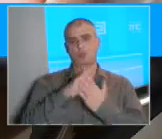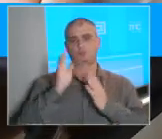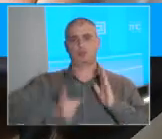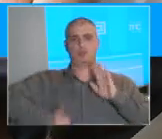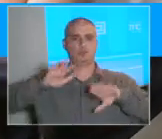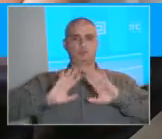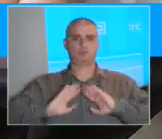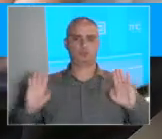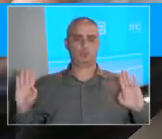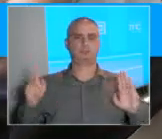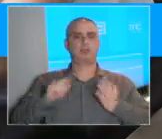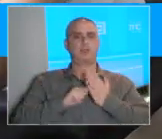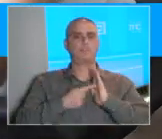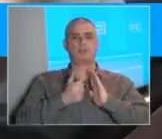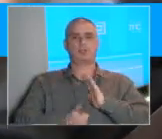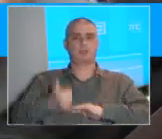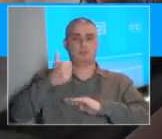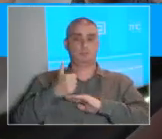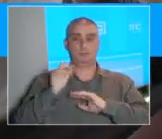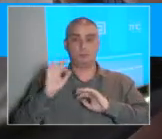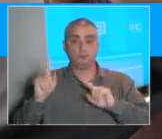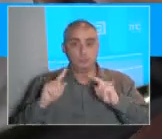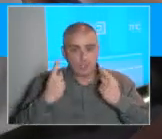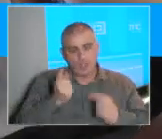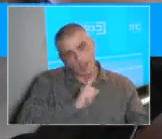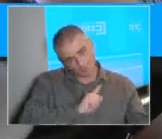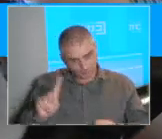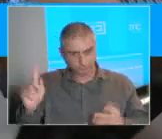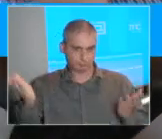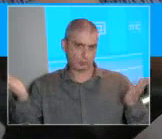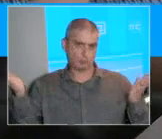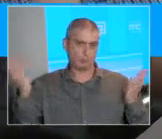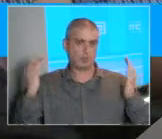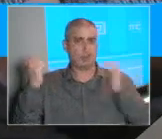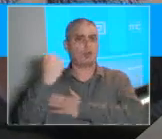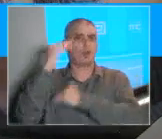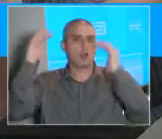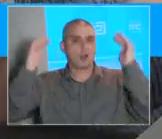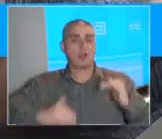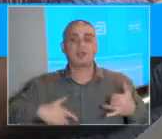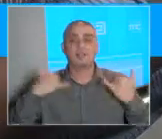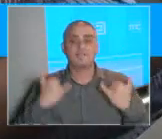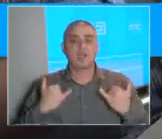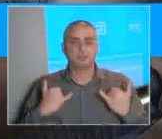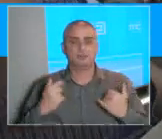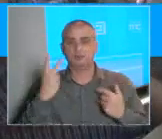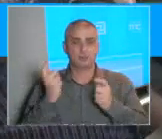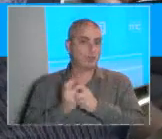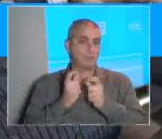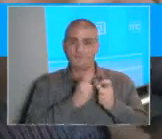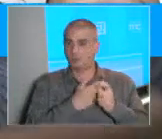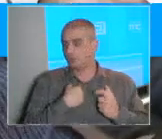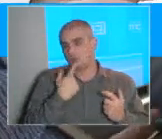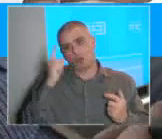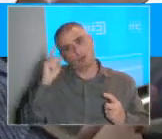ראש ממשלה. זאת מטרת העל, וכדי שזה יקרה, אסור למחנה הזה לאבד קולות, וכרגע שתי המפלגות, אני לא